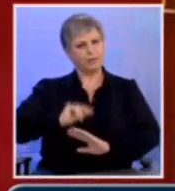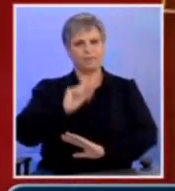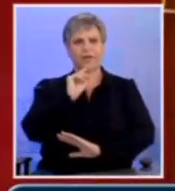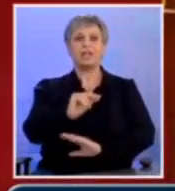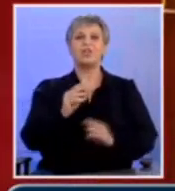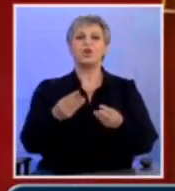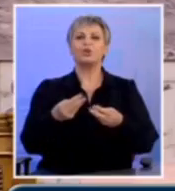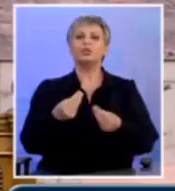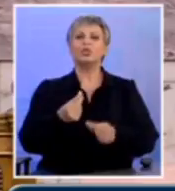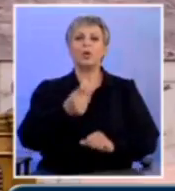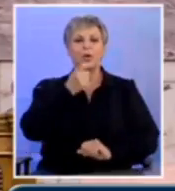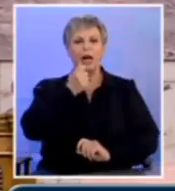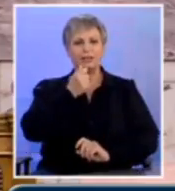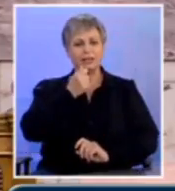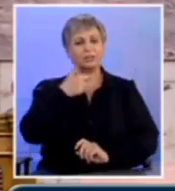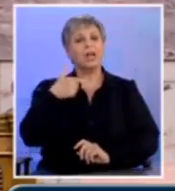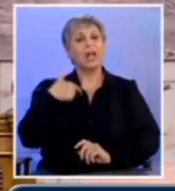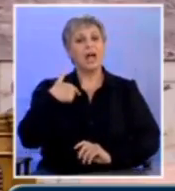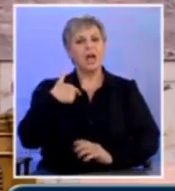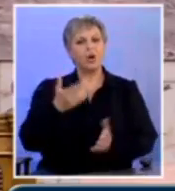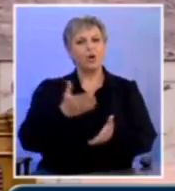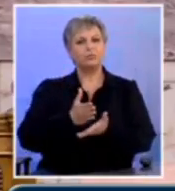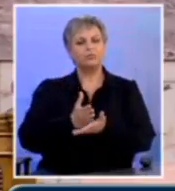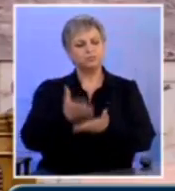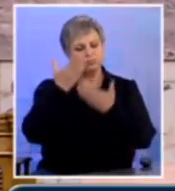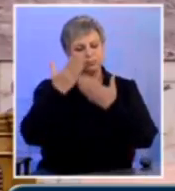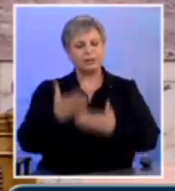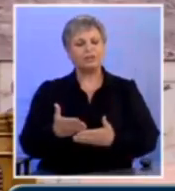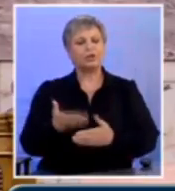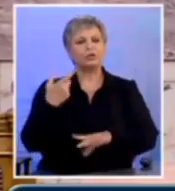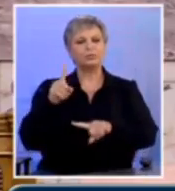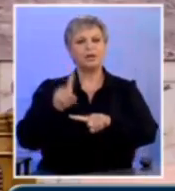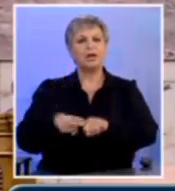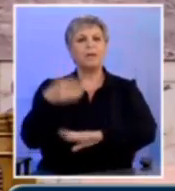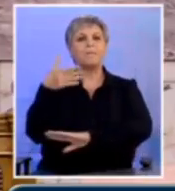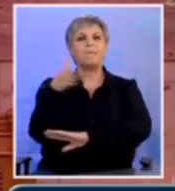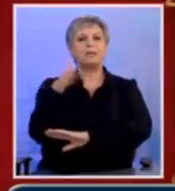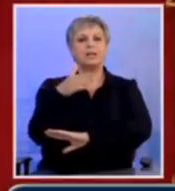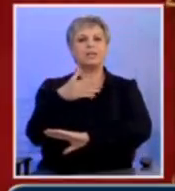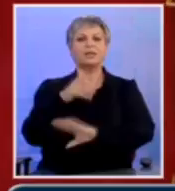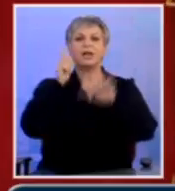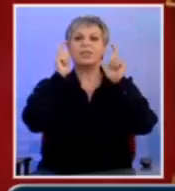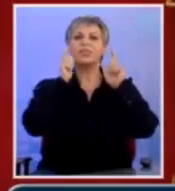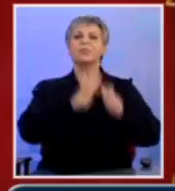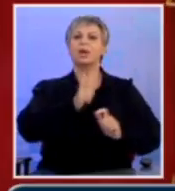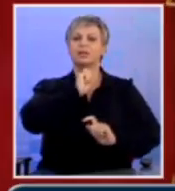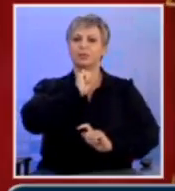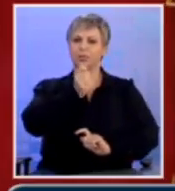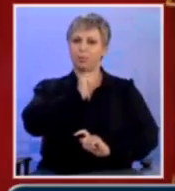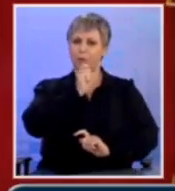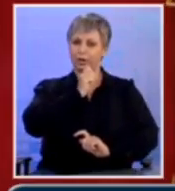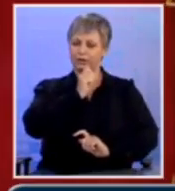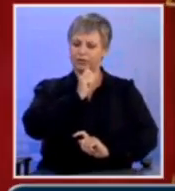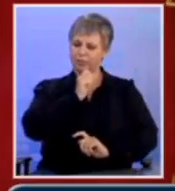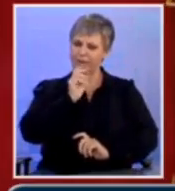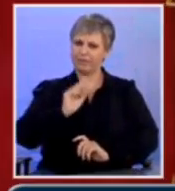ότι θα είμαι πιστός στην πατρίδα και το δημοκρατικό πολίτευμα. Ότι θα είμαι πιστός στην πατρίδα και στο